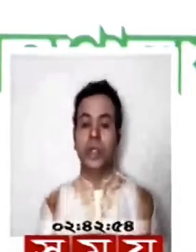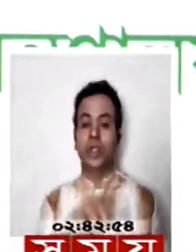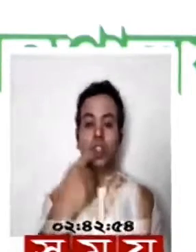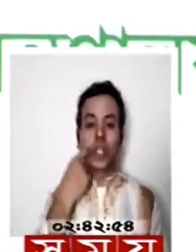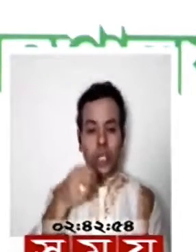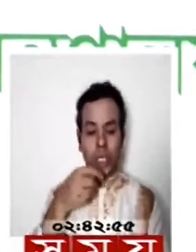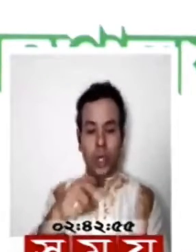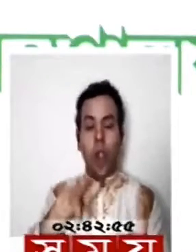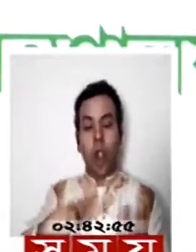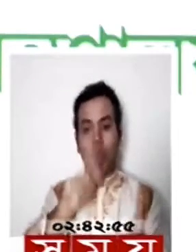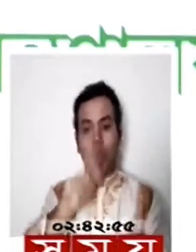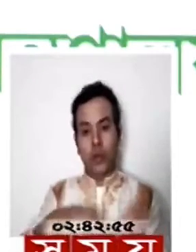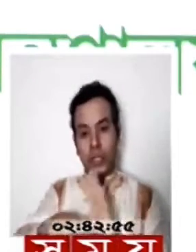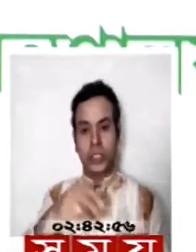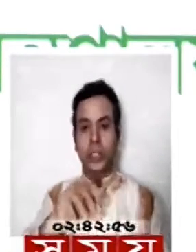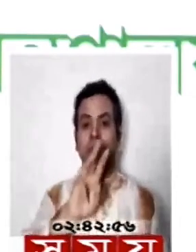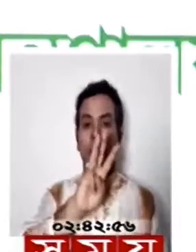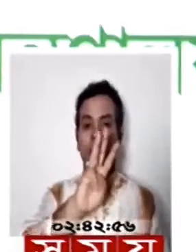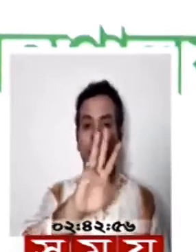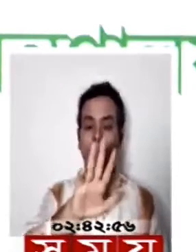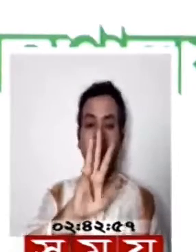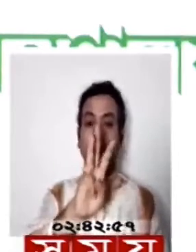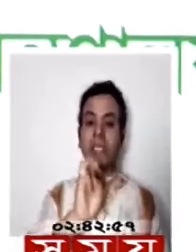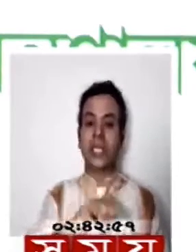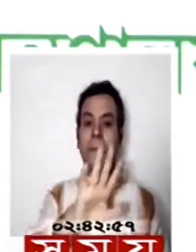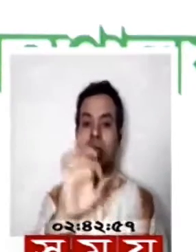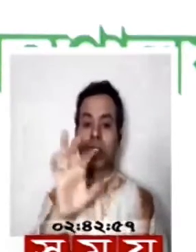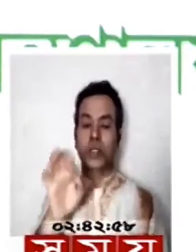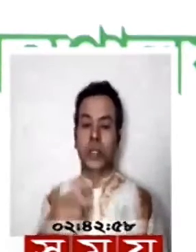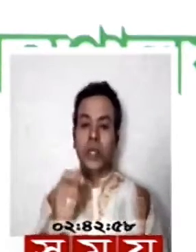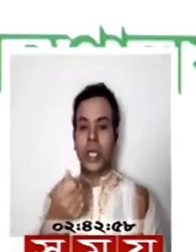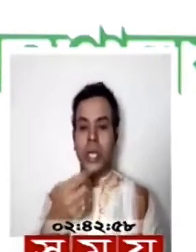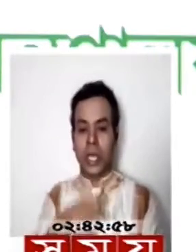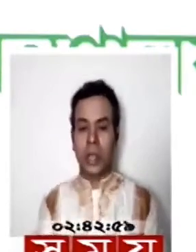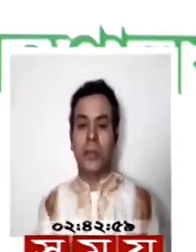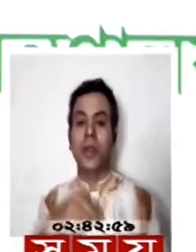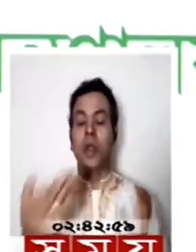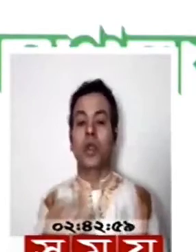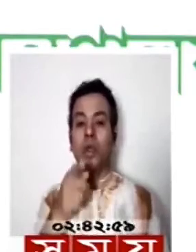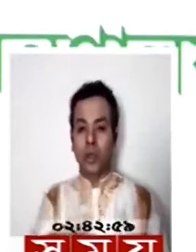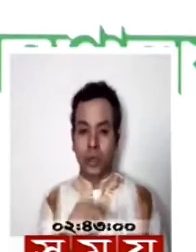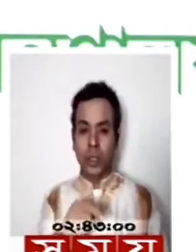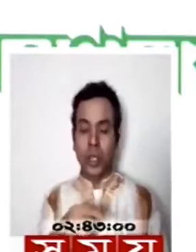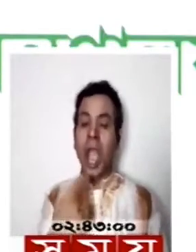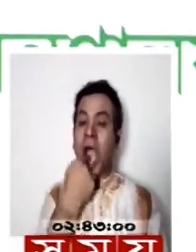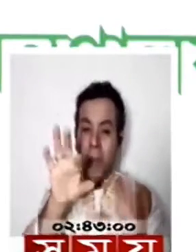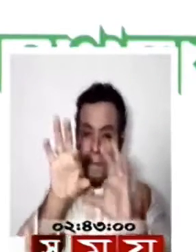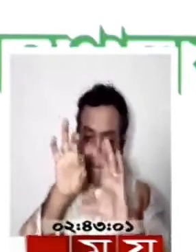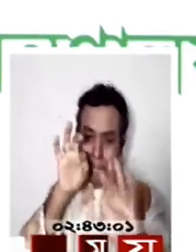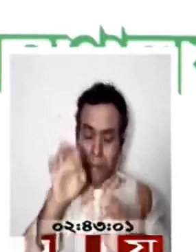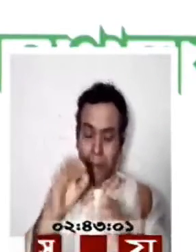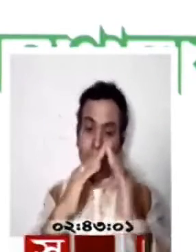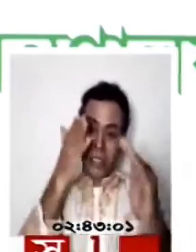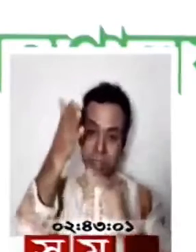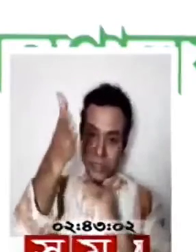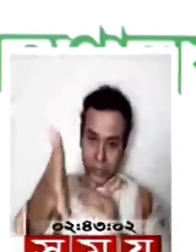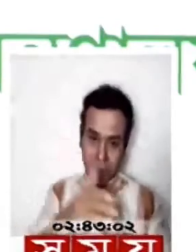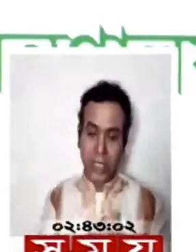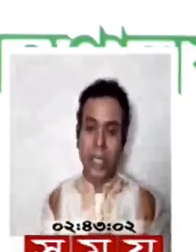করবেন। বেসরকারি ল্যাবরেটরি বা হসপিটালের ক্ষেত্রে সরকার নির্ধারিত ফি 35,000 টাকা পরীক্ষা করার জন্য, কিন্তু নমুনা সংগ্রহ